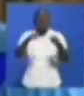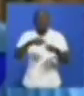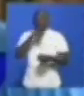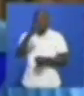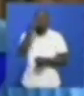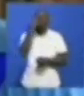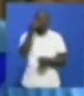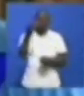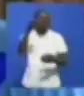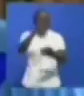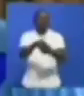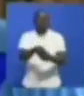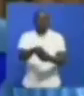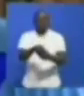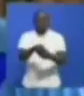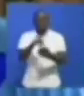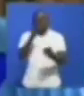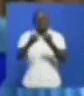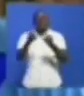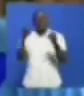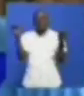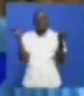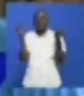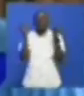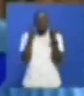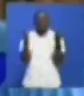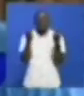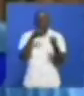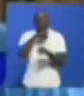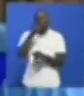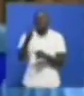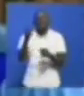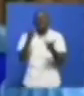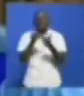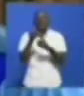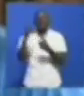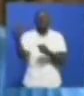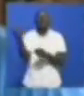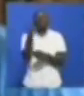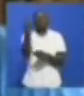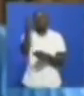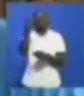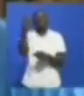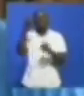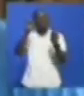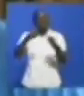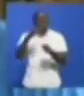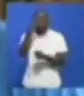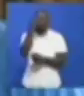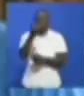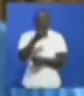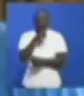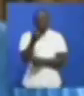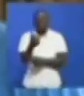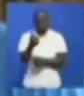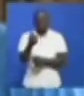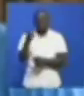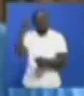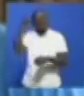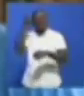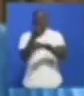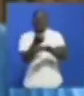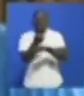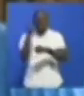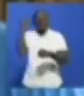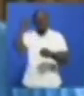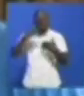dedans. Si tu n'as pas un climatiseur ou soit un ventilateur, tu ne peux pas dormir dedans. Et tandis que les maisons en pierre taillée, en toi, il y a la